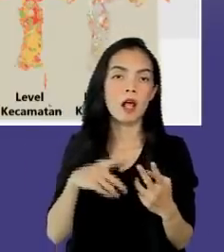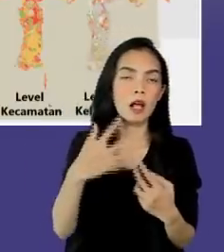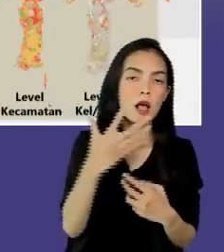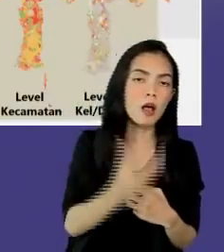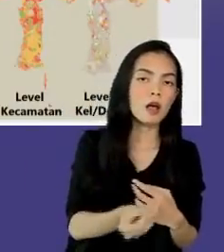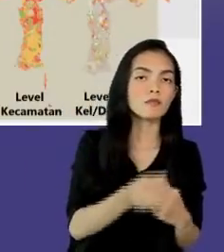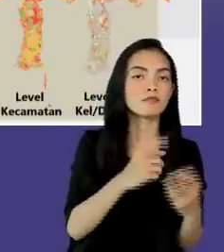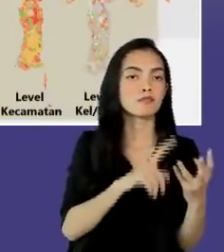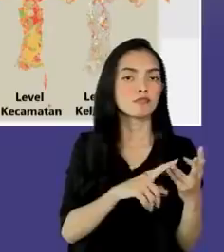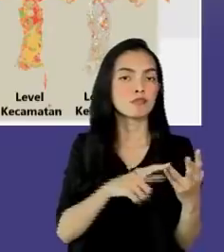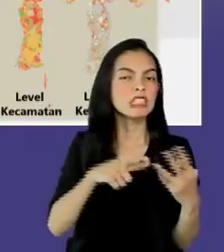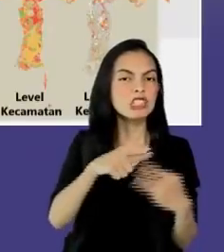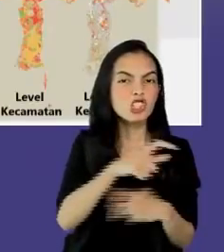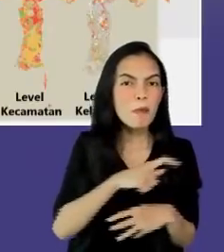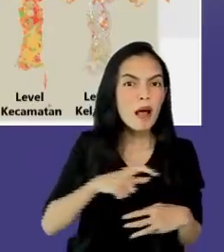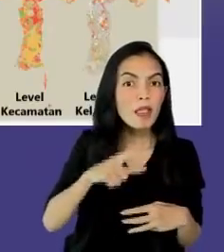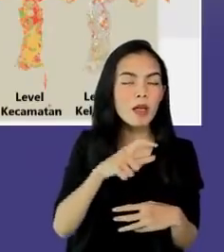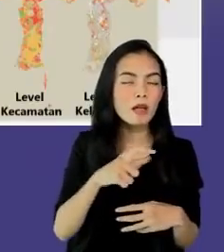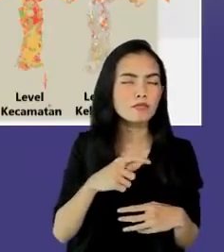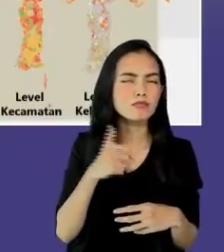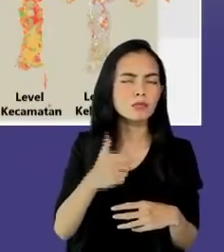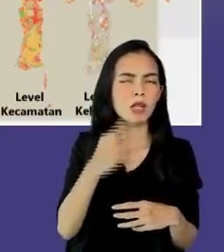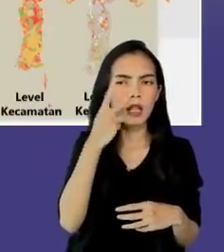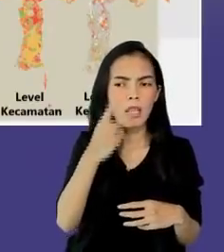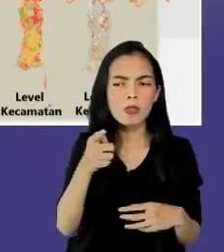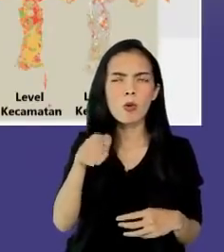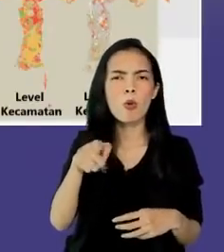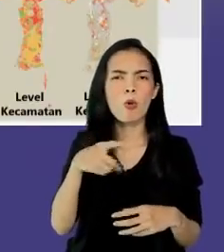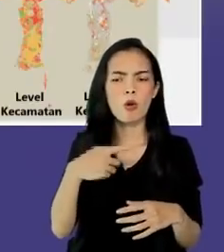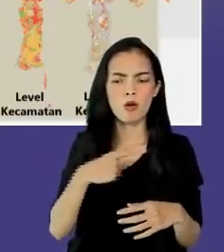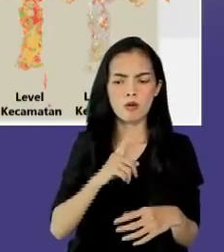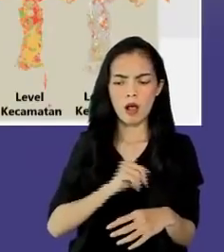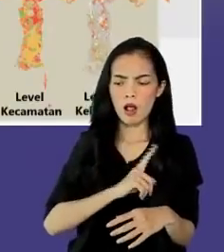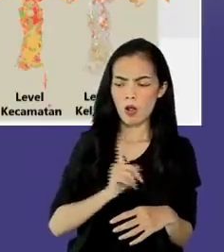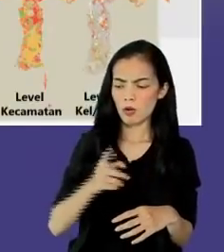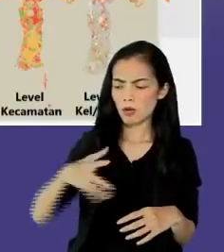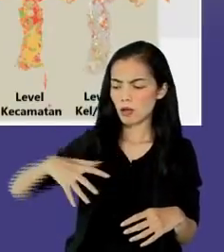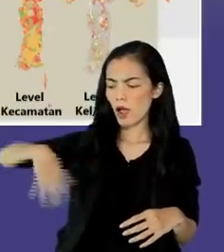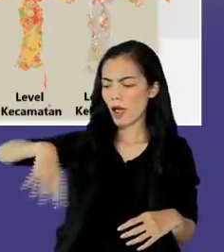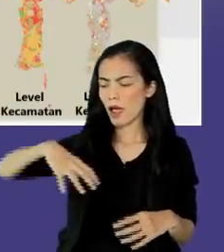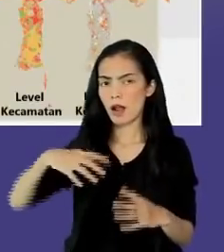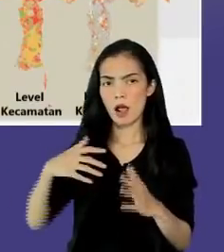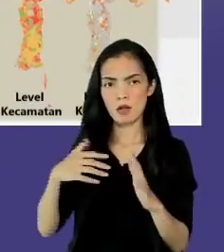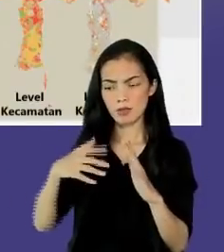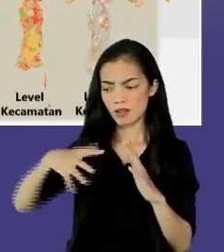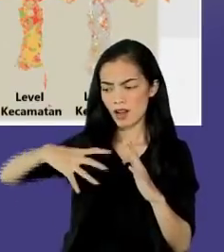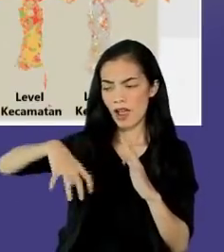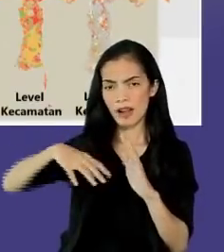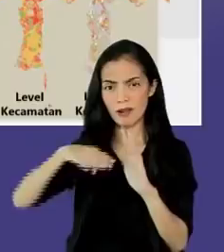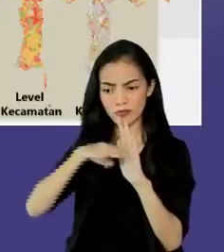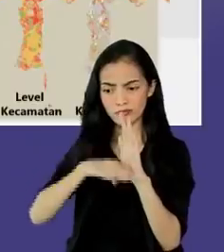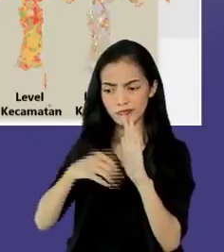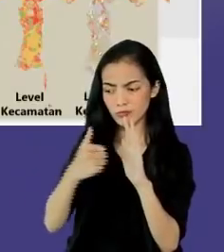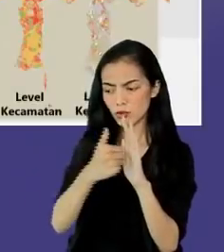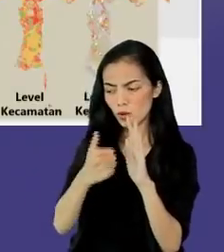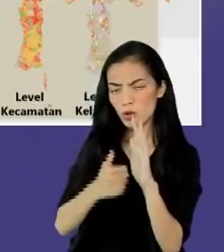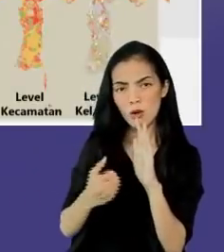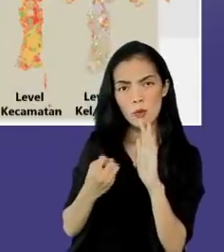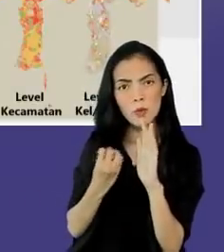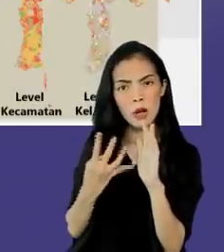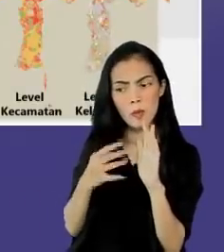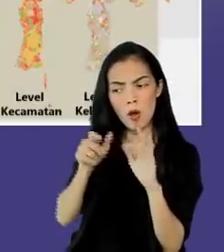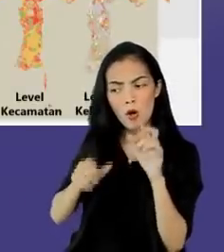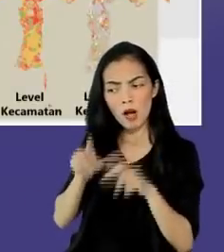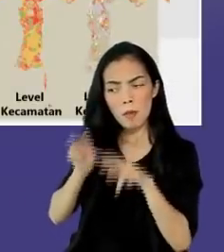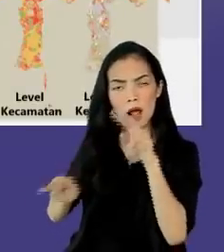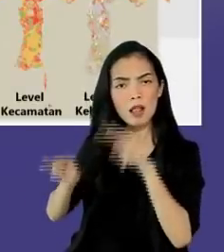hingga kelurahan. Bahkan nanti bisa dilihat, oke, kalau kepatuhan saya sekian, ini dari berapa orang yang dipantau. Kalau kecil orang yang dipantau, berarti